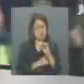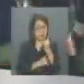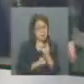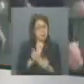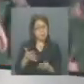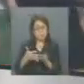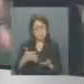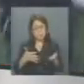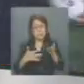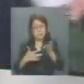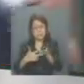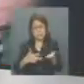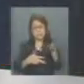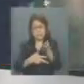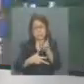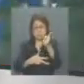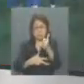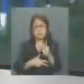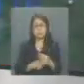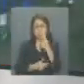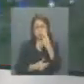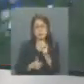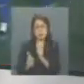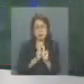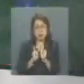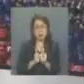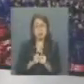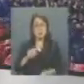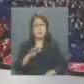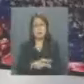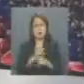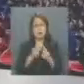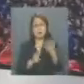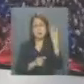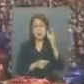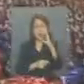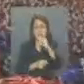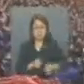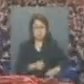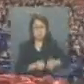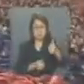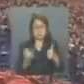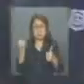นะเลิศในการแข่งขันฟุตบอลคาร์ลิงคัพค่ะหลังจากที่เมื่อคืนนี้นะคะเอาชนะคาร์ดิฟซิตี้ไปได้ค่ะ